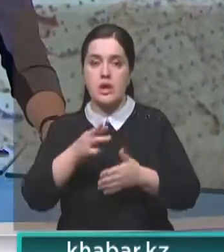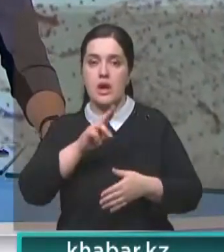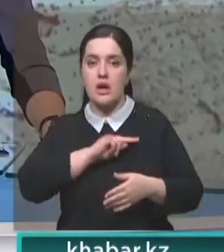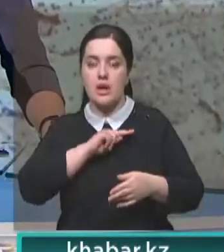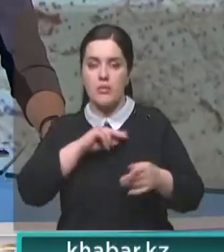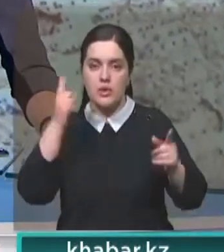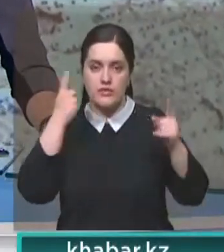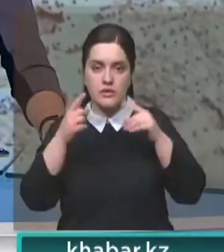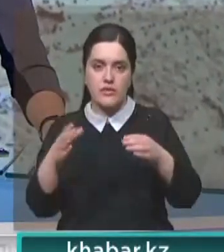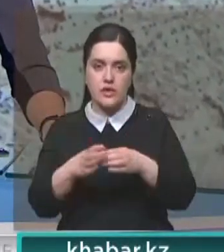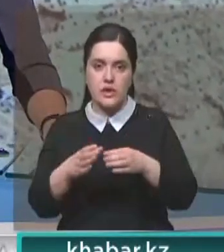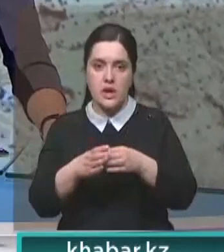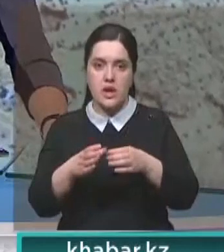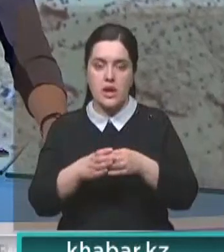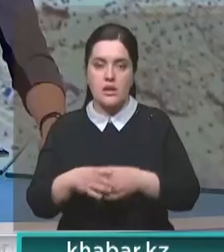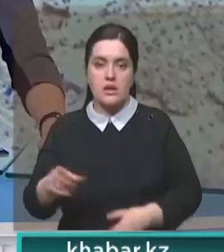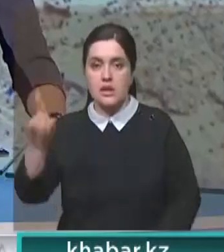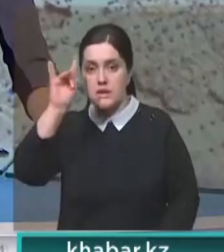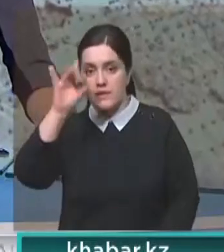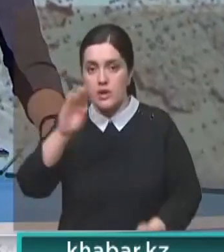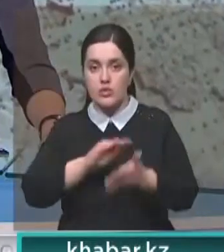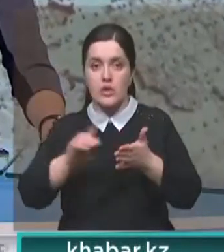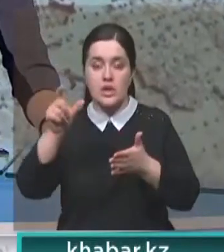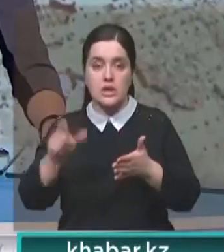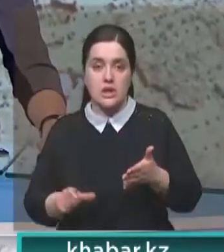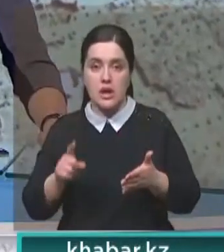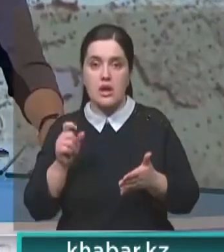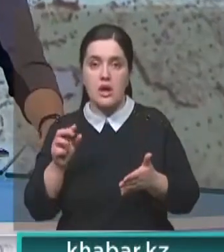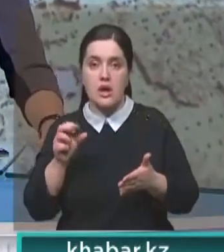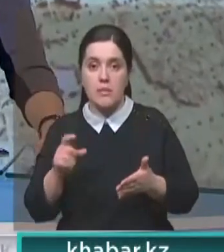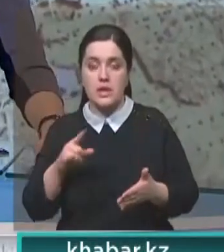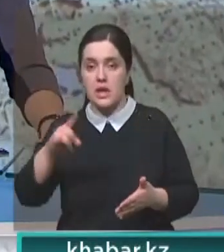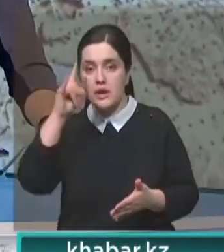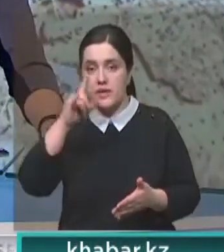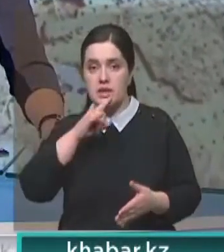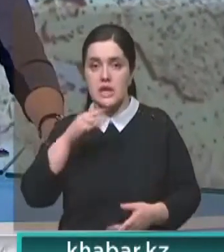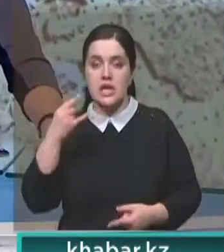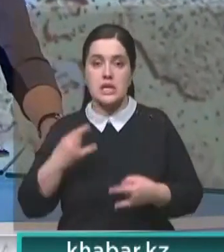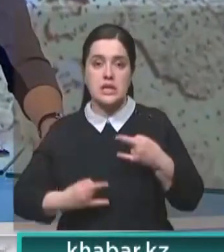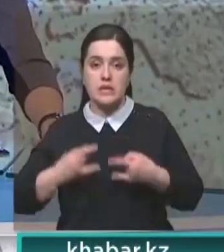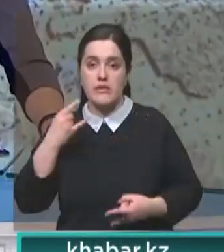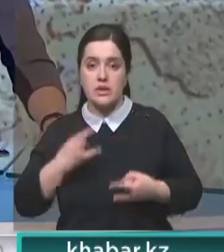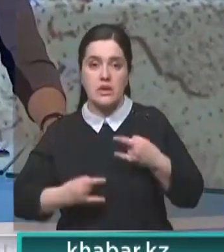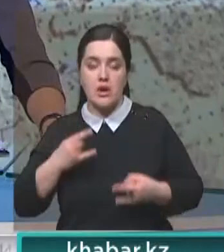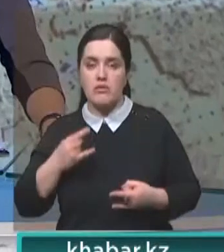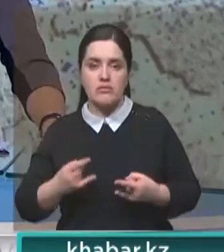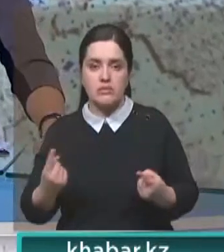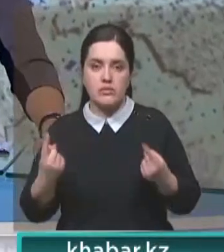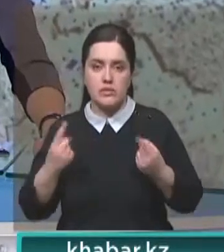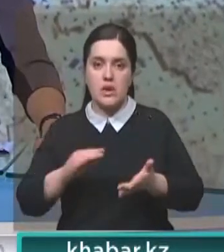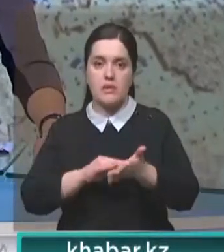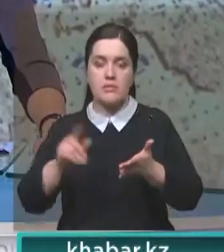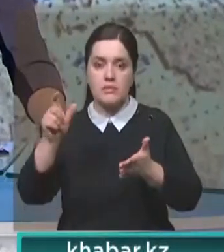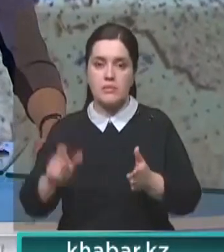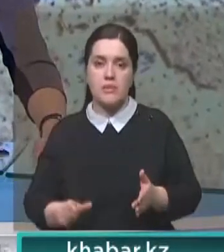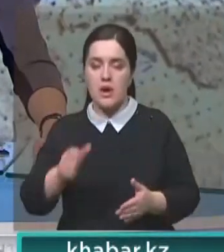создание условий для работы творческих команд. Вклад известного журналиста как в агентство «Хабар», так и в казахстанское телевидение в целом,